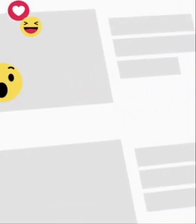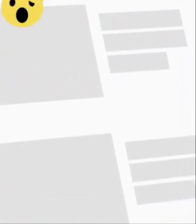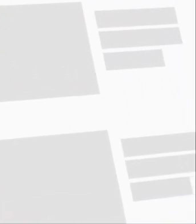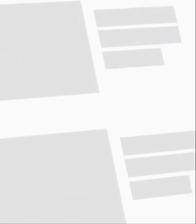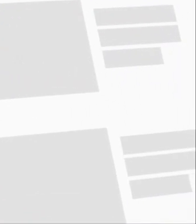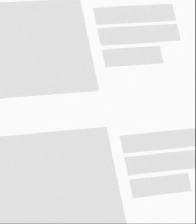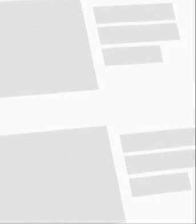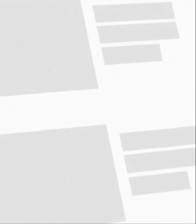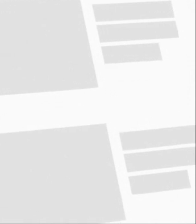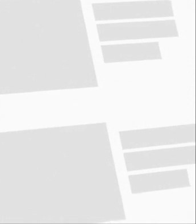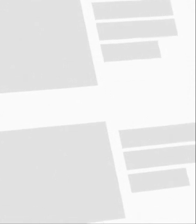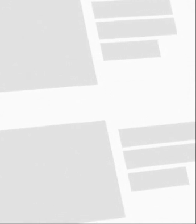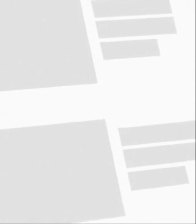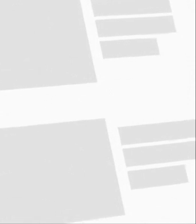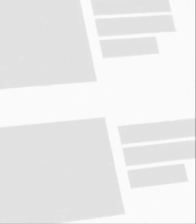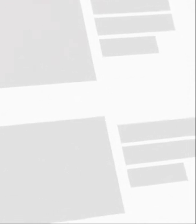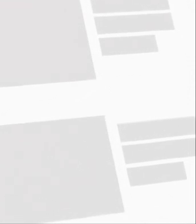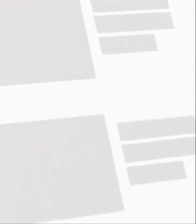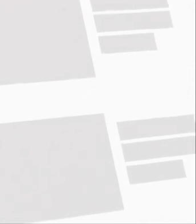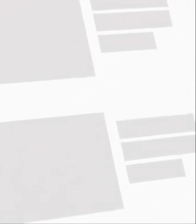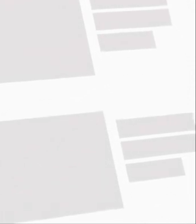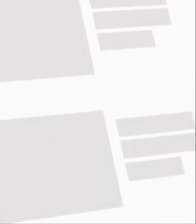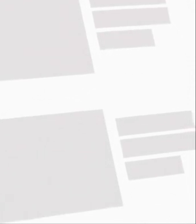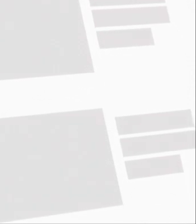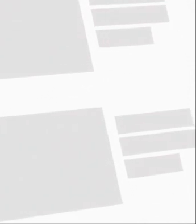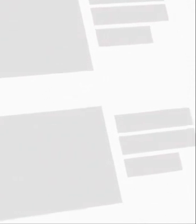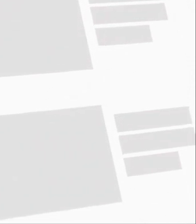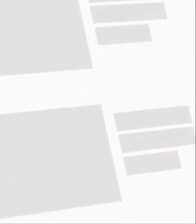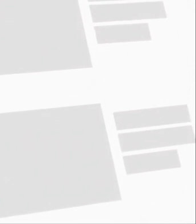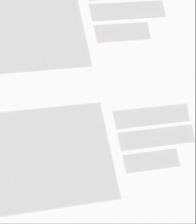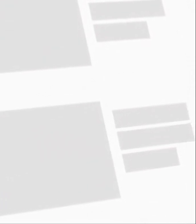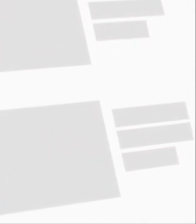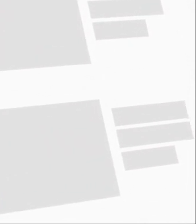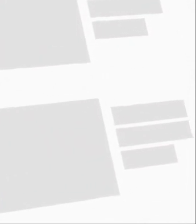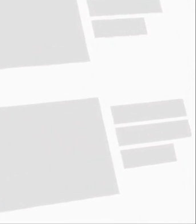ทาง YouTube กด Subscribe หรือกดกระดิ่งแจ้งเตือนทาง Channel